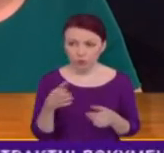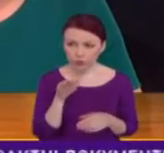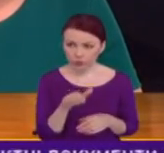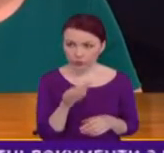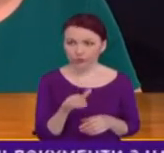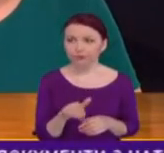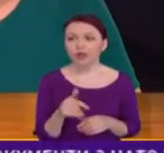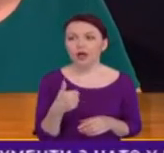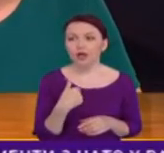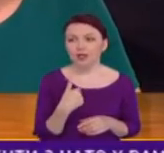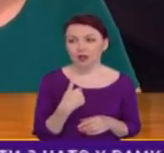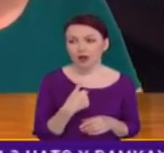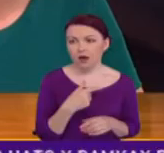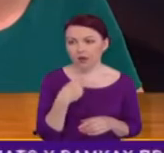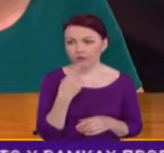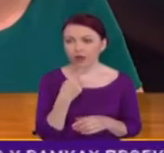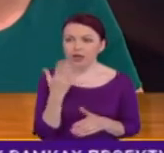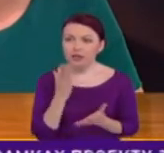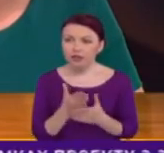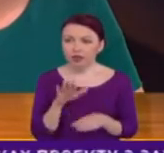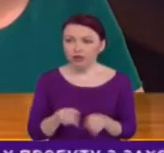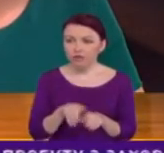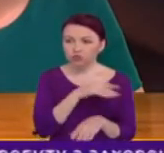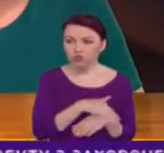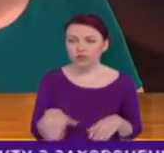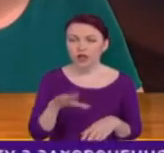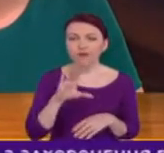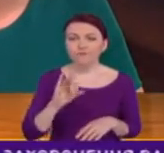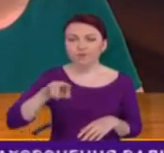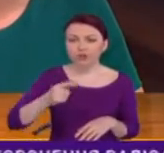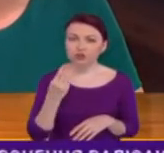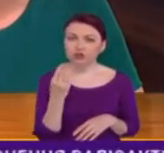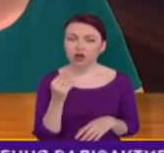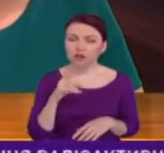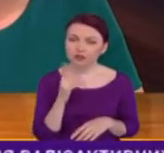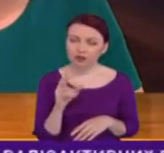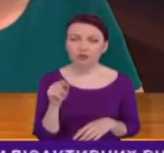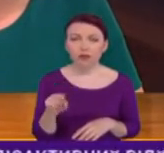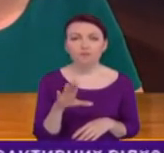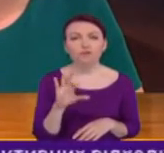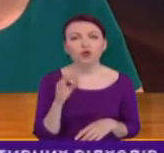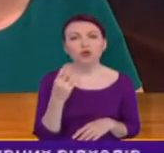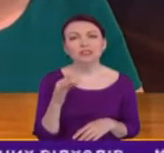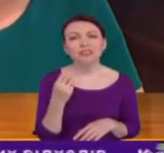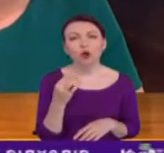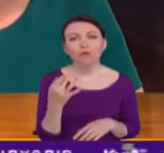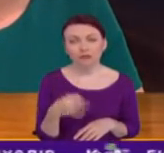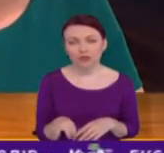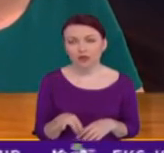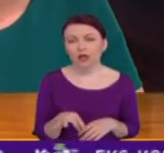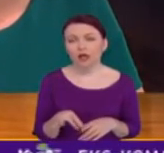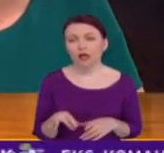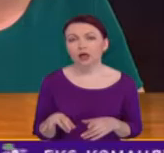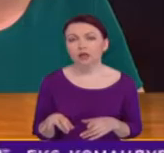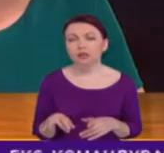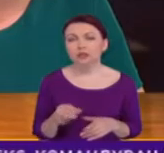з приводу, от є така вулиця Вільшанська, і от там колись будував Войцеховський, захватив дорогу,